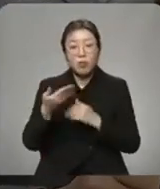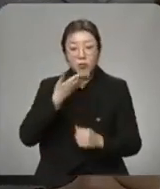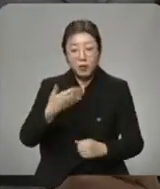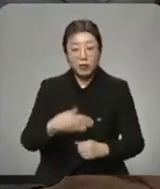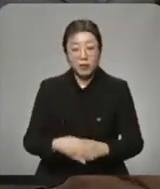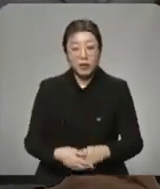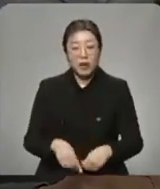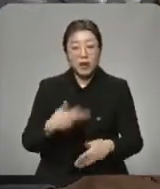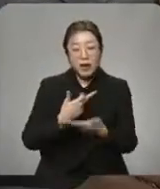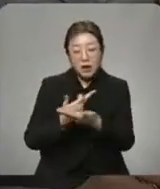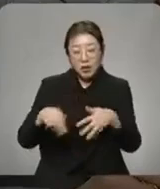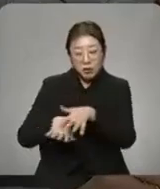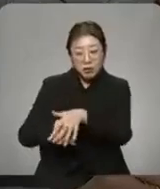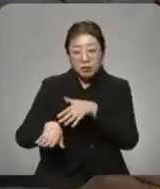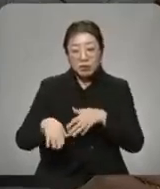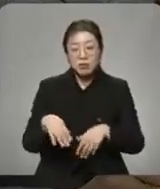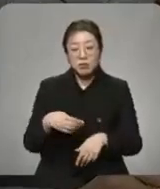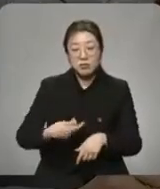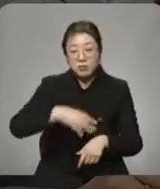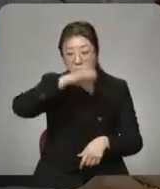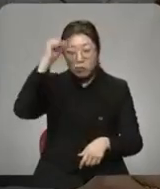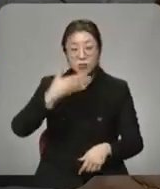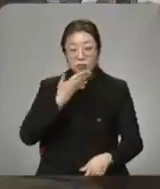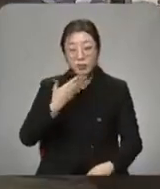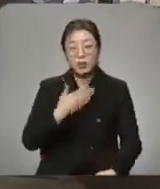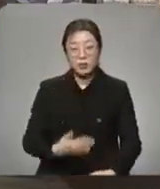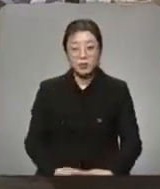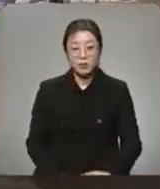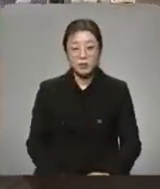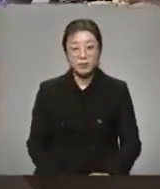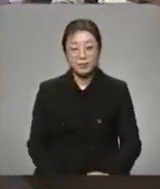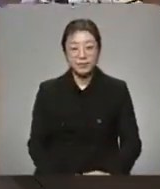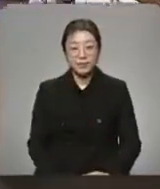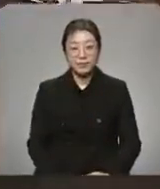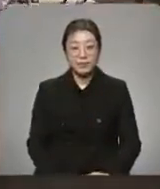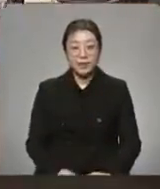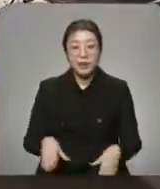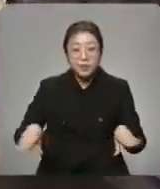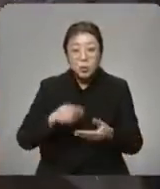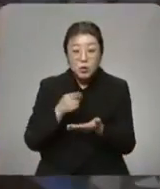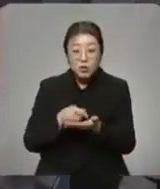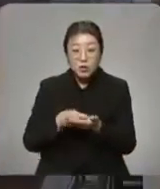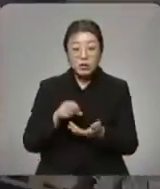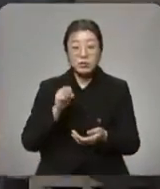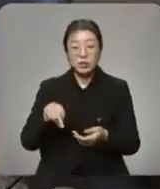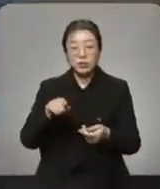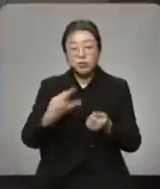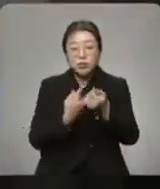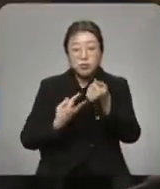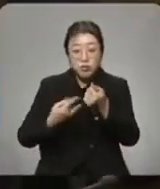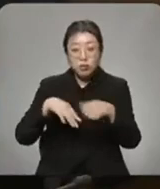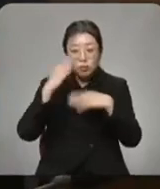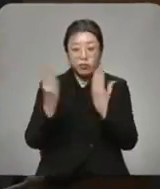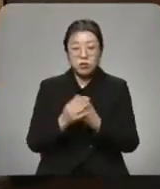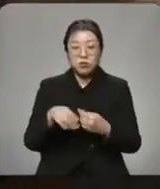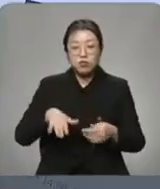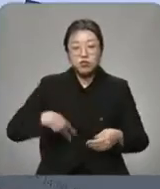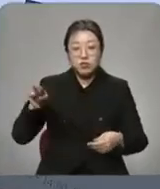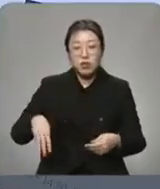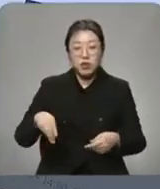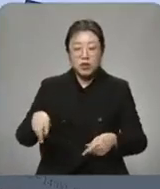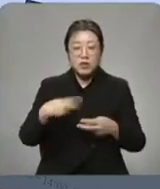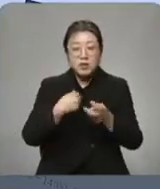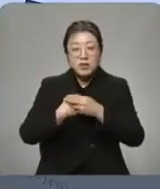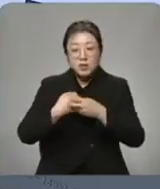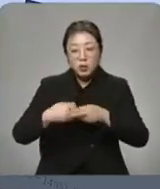있습니다. 강원특별자치도 성공할 수 있습니다. 한 총리를 비롯한 지원위 위원들은 춘천의 정밀의료 규제자유